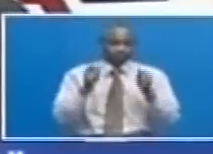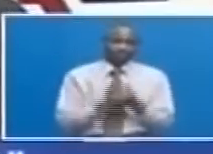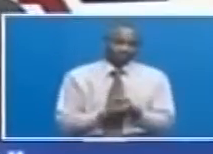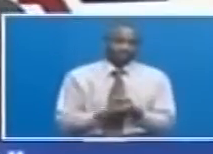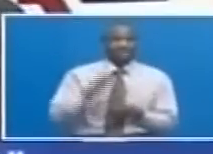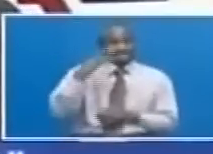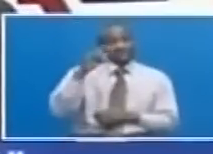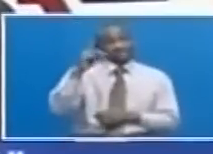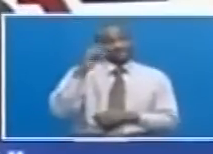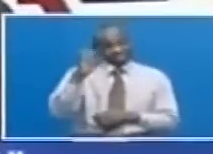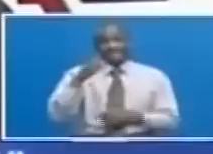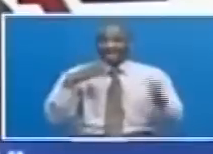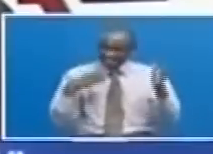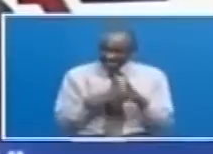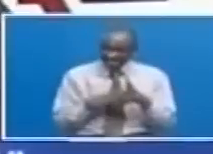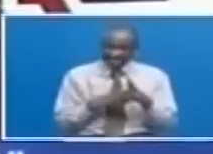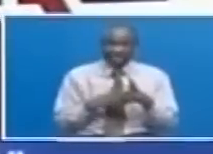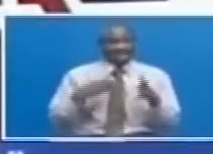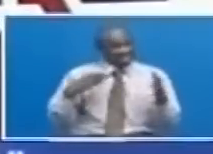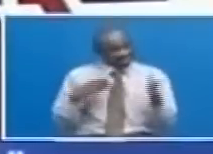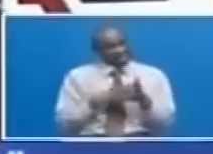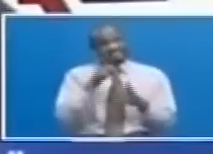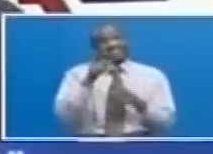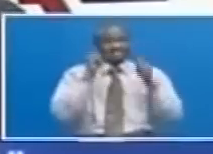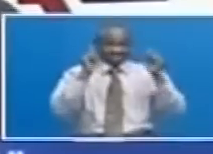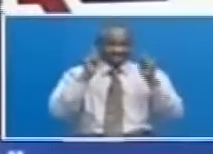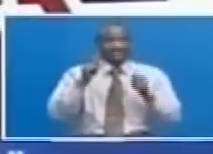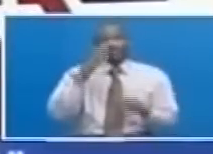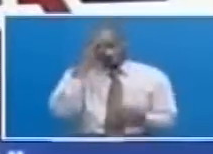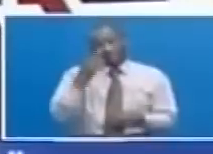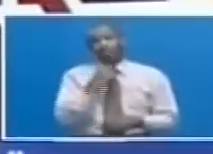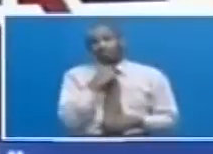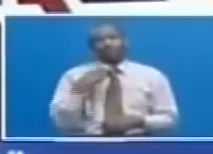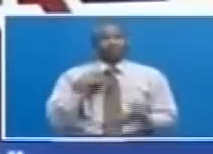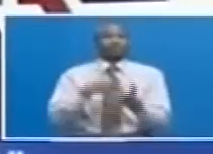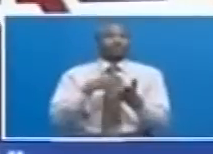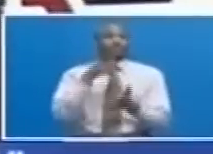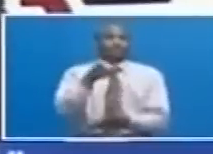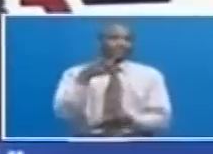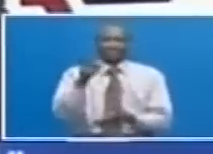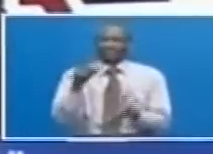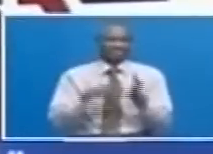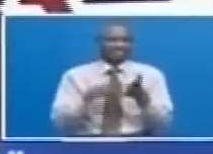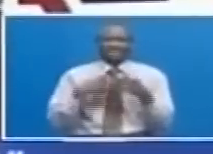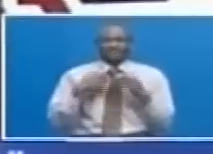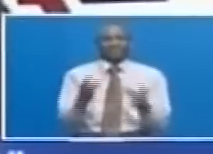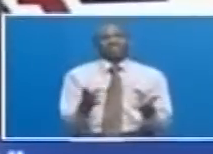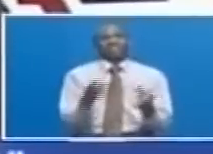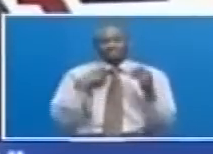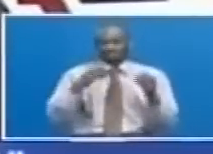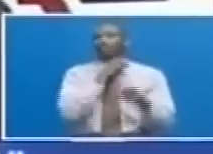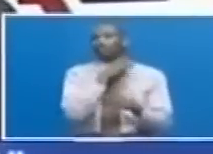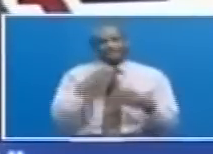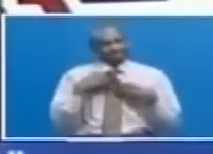is opposed to the planned strike through which KOTU seeks to involve members with whom they do not have any trade disputes reported by